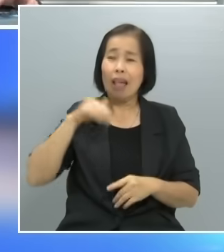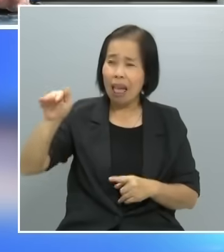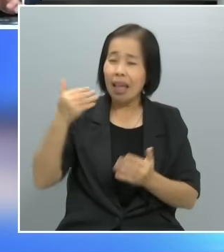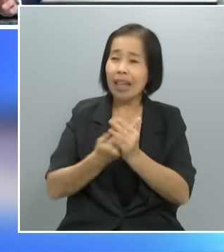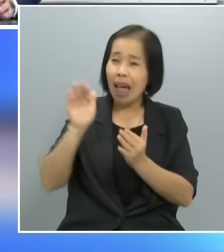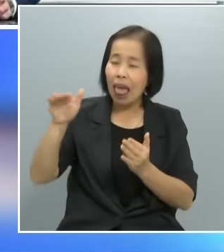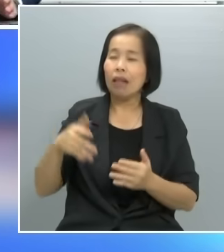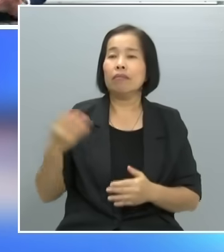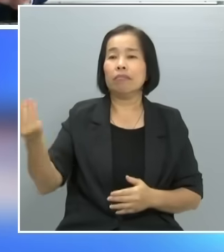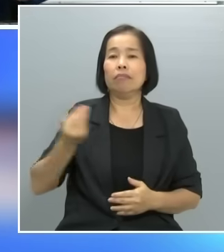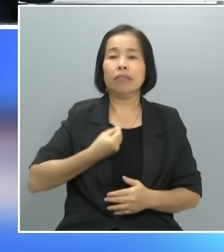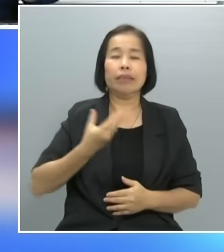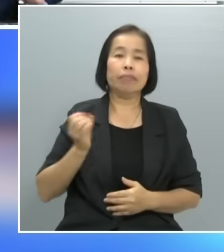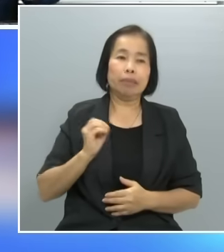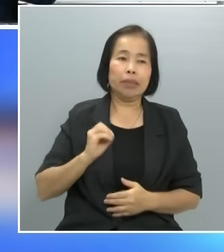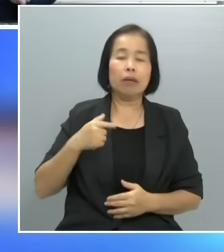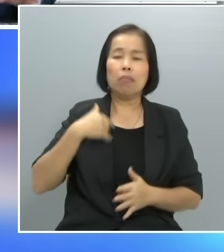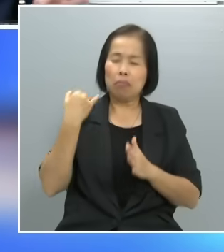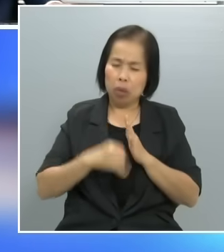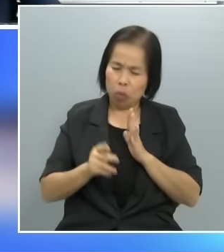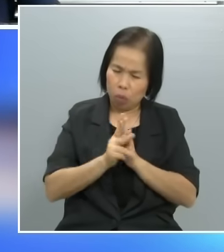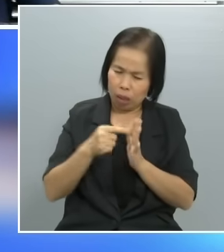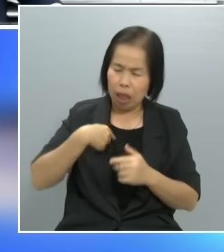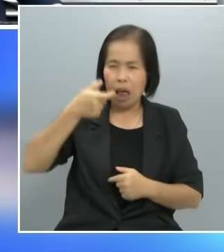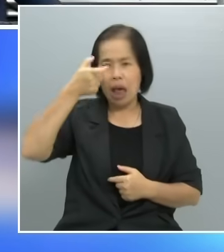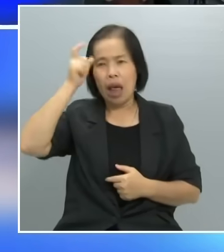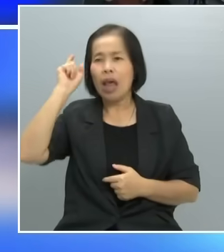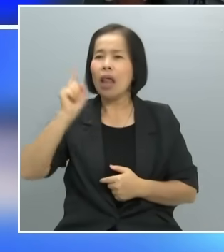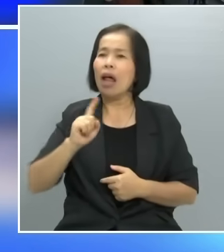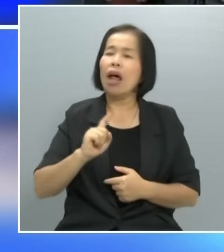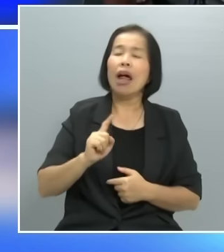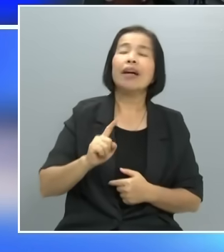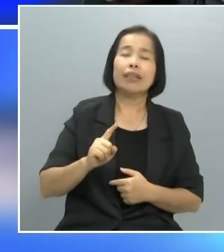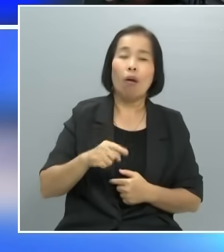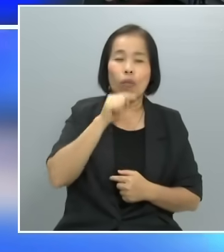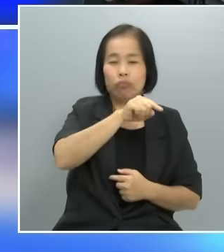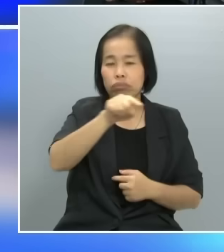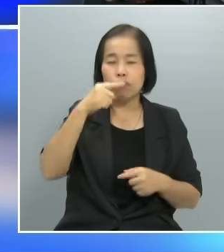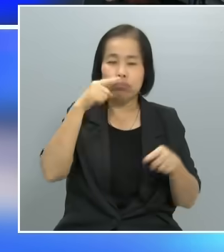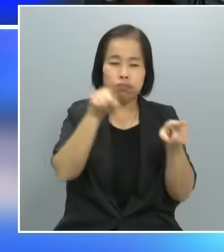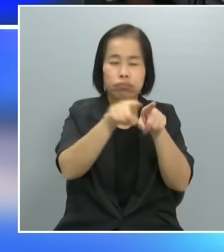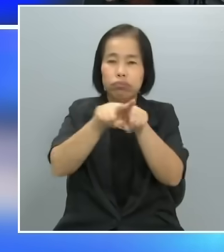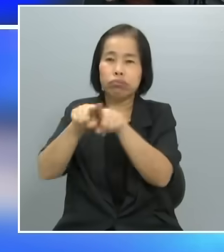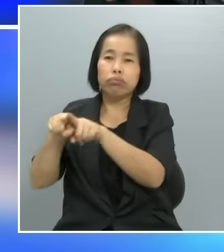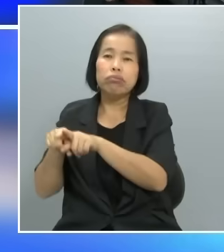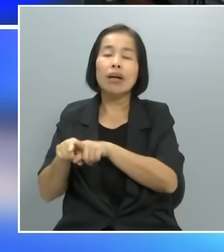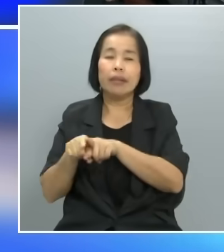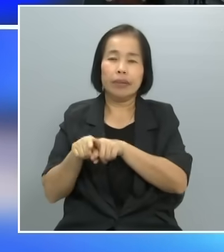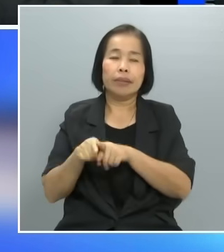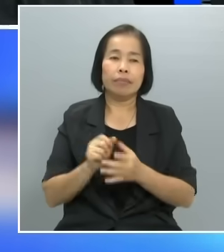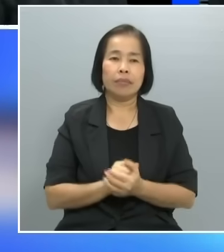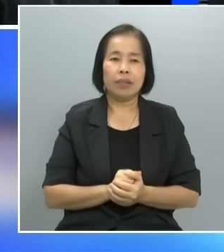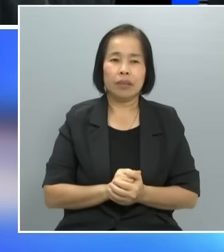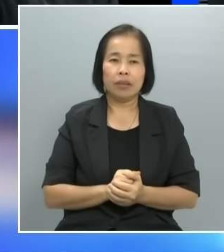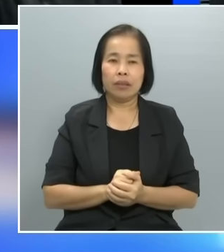ไม่คืน ค่ะ บอกว่าก็ผิดกฎอะไรแบบนี้ครับเยอะแยะมากมายเลยนะฮะ เขาเหมือน